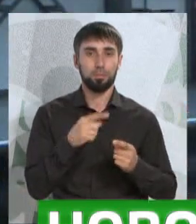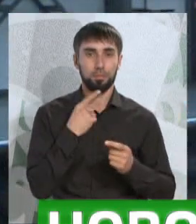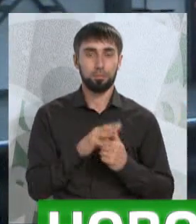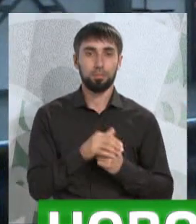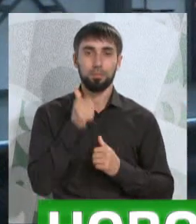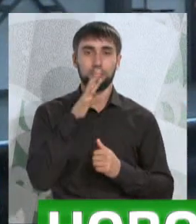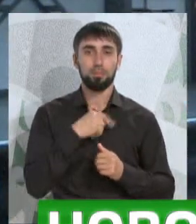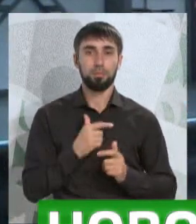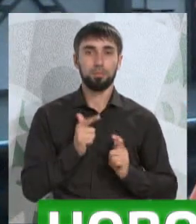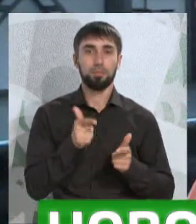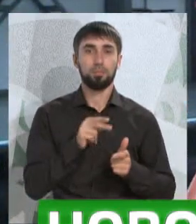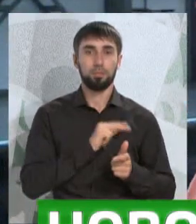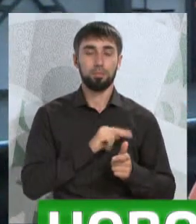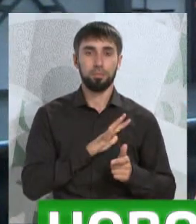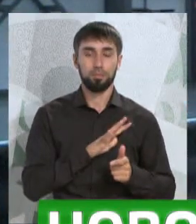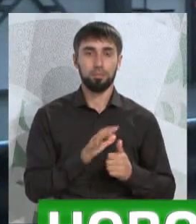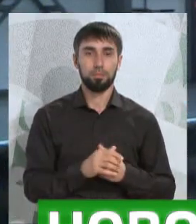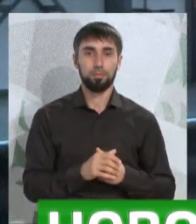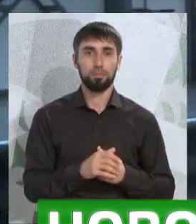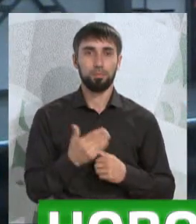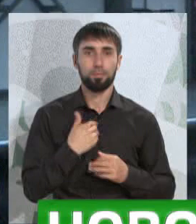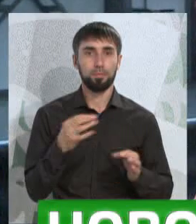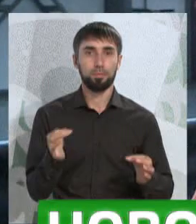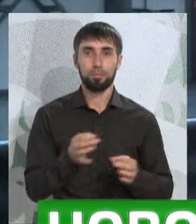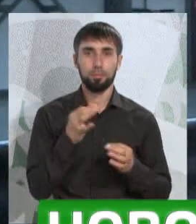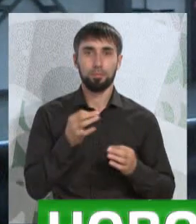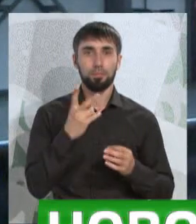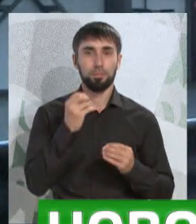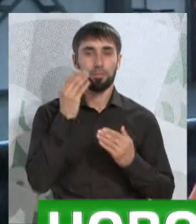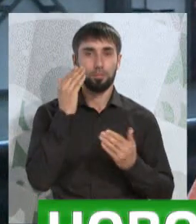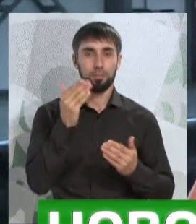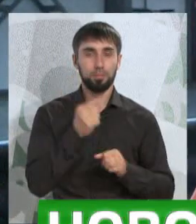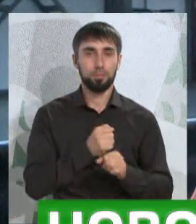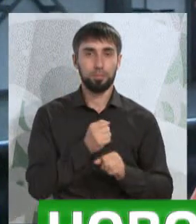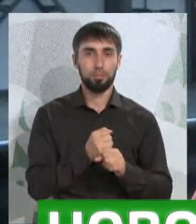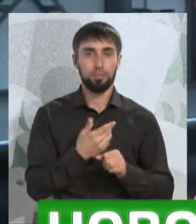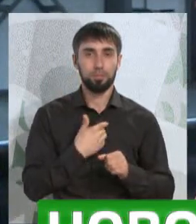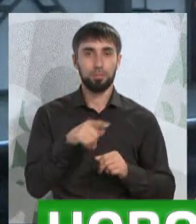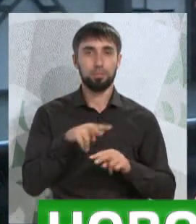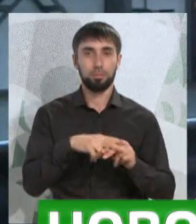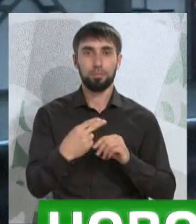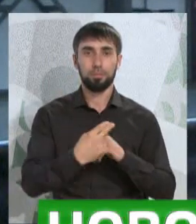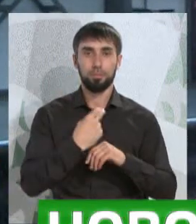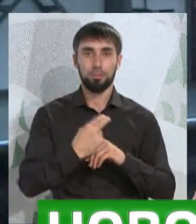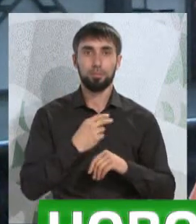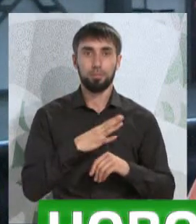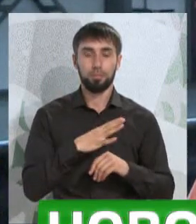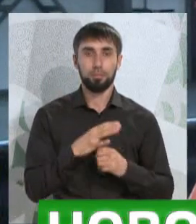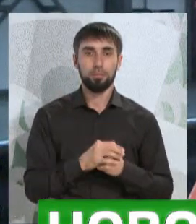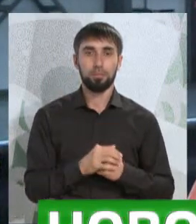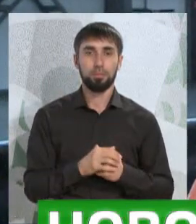Когда я здесь пришел на работу, я абсолютно ничего не умел делать. Меня здесь обучали,